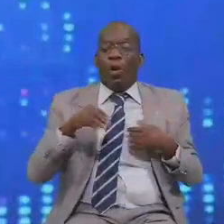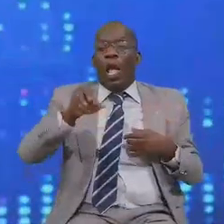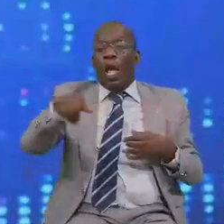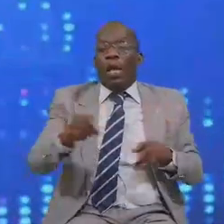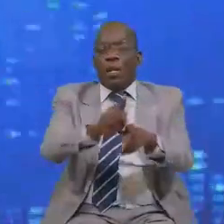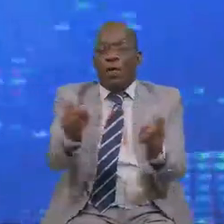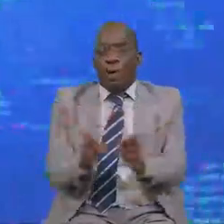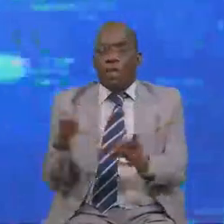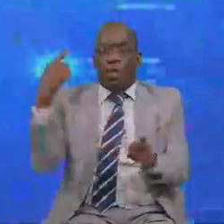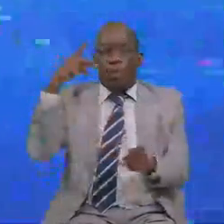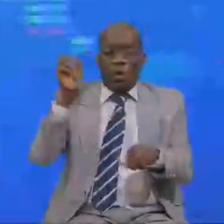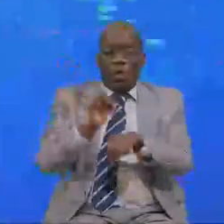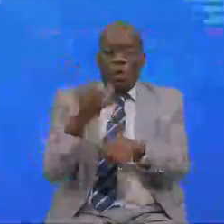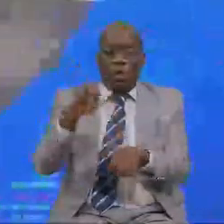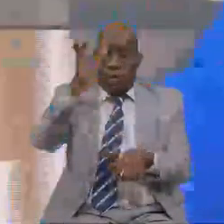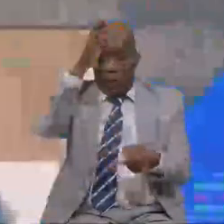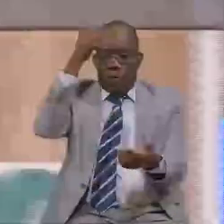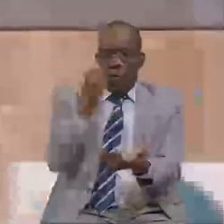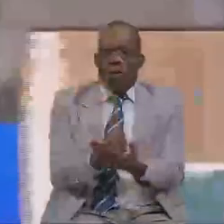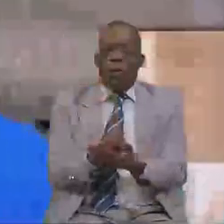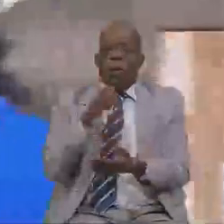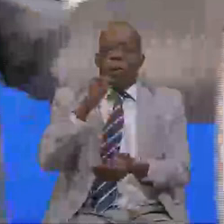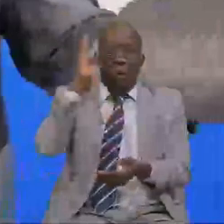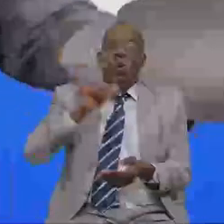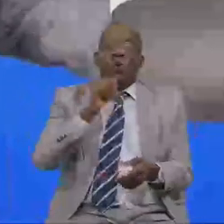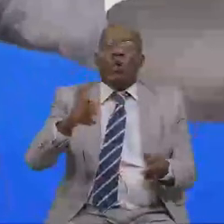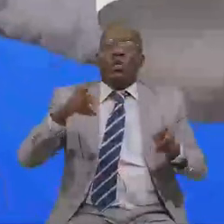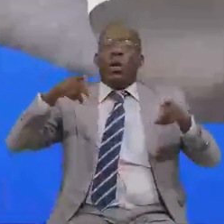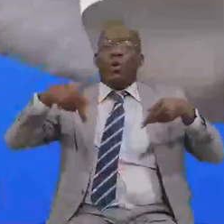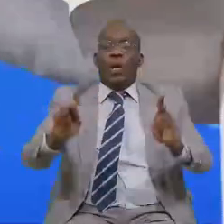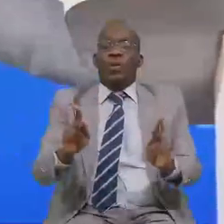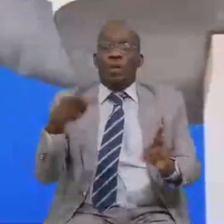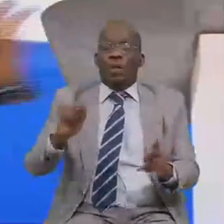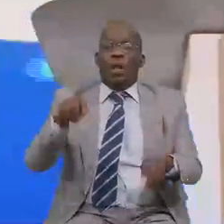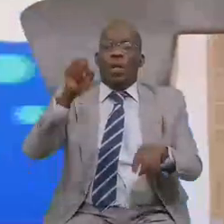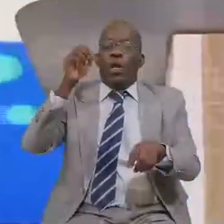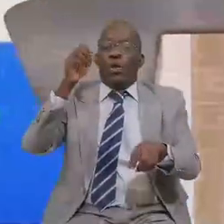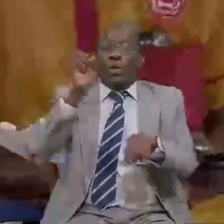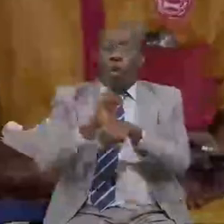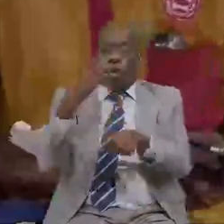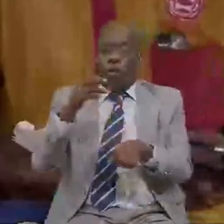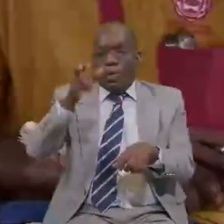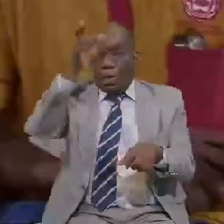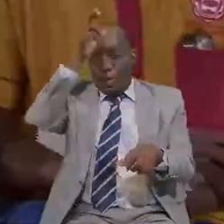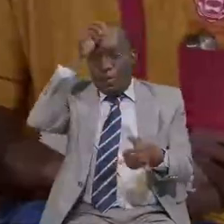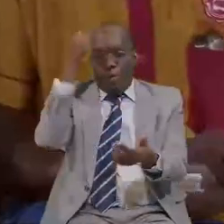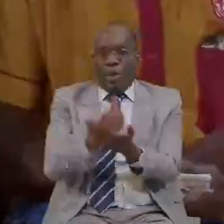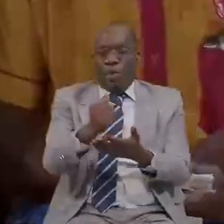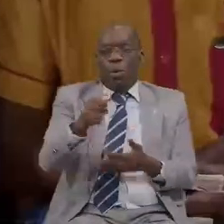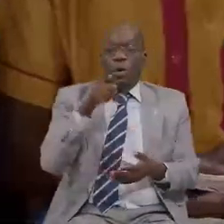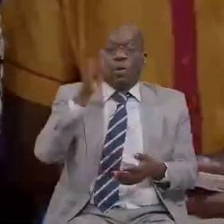pas des mots de vente comme œuvres du diable. Tu n'auras aucune tolérance pour les œuvres du diable. Tu